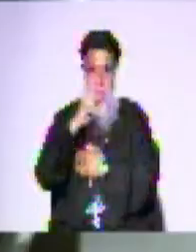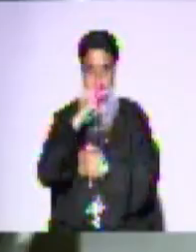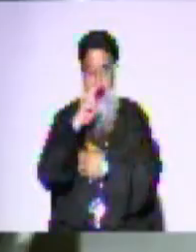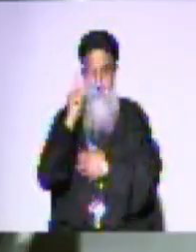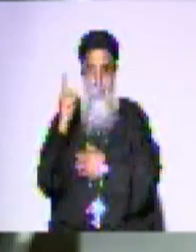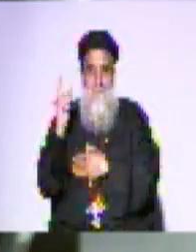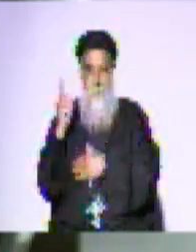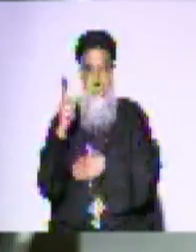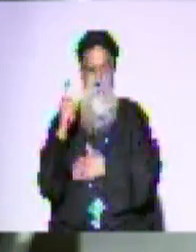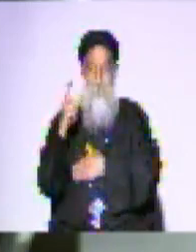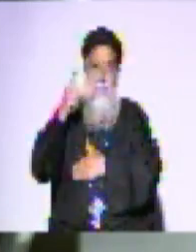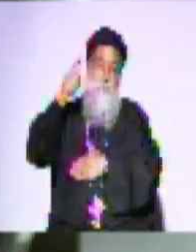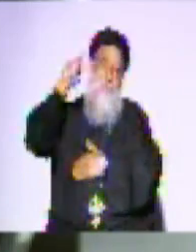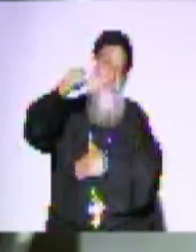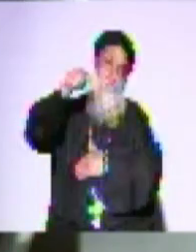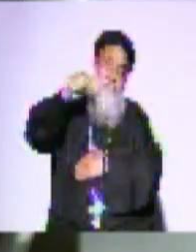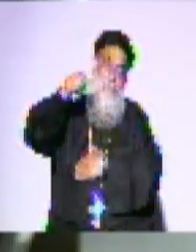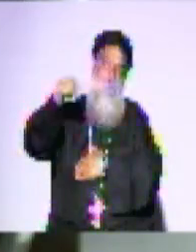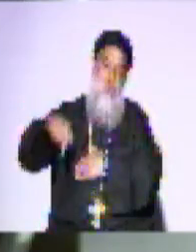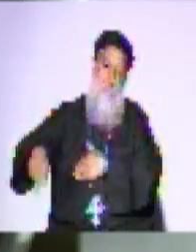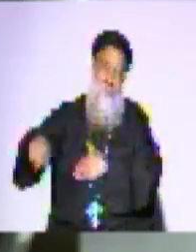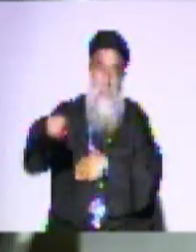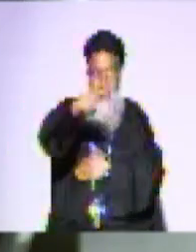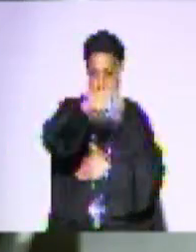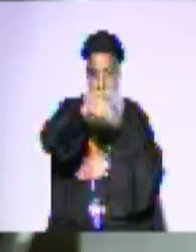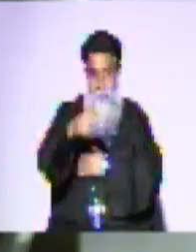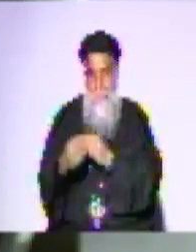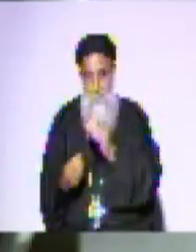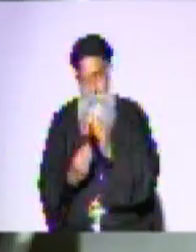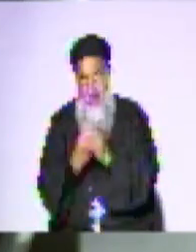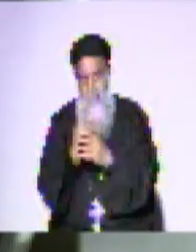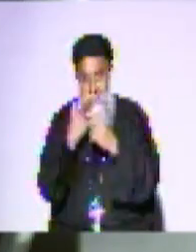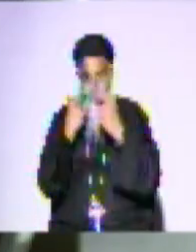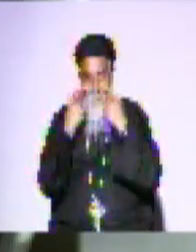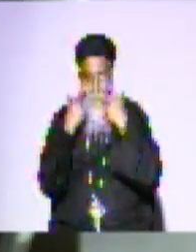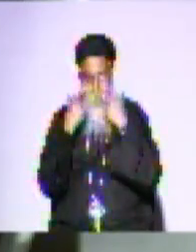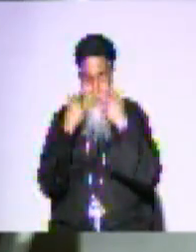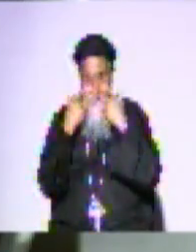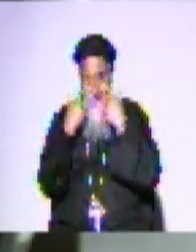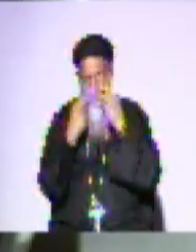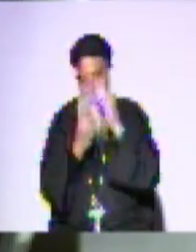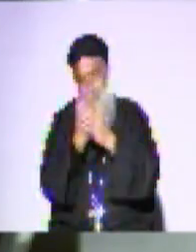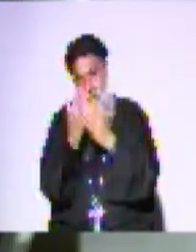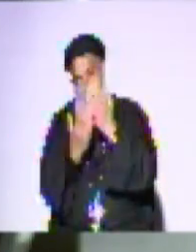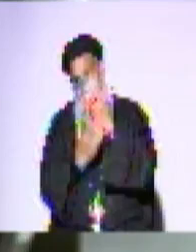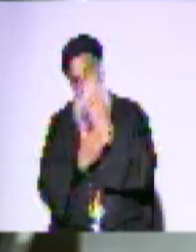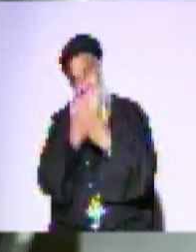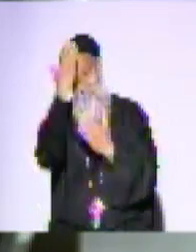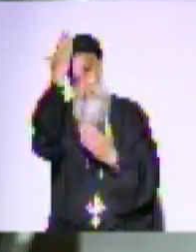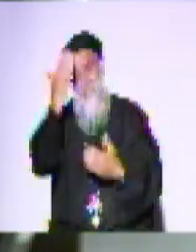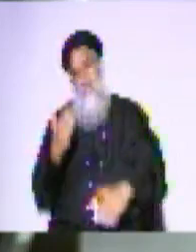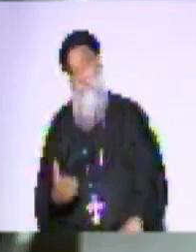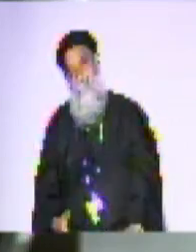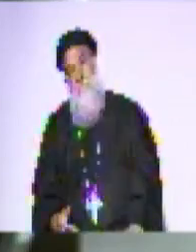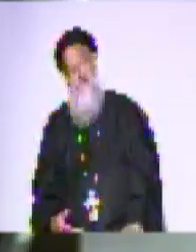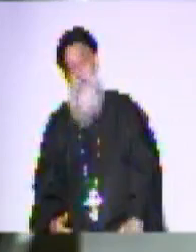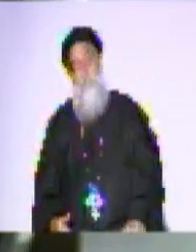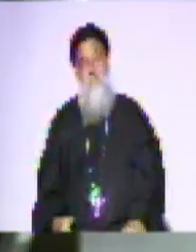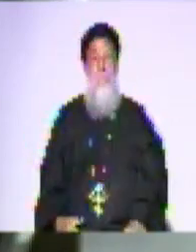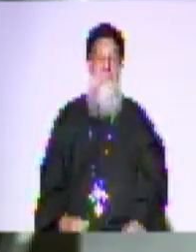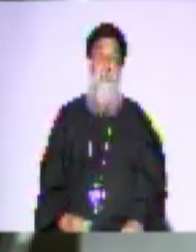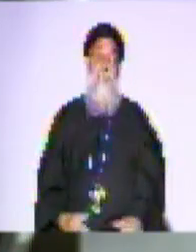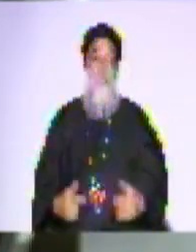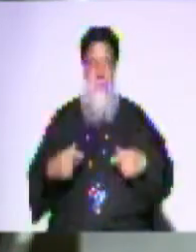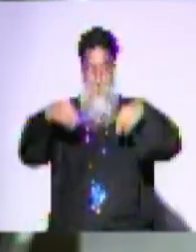يعني قصدي اقول امكانيه خلقه عينين ما هي دي خليقه جديده بالك